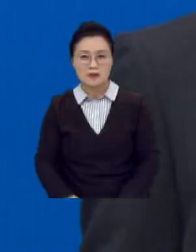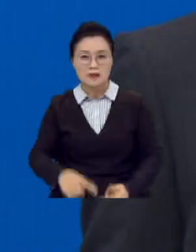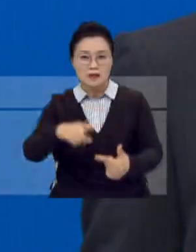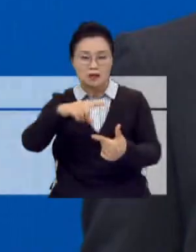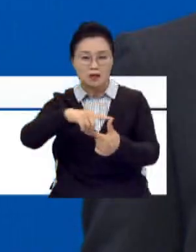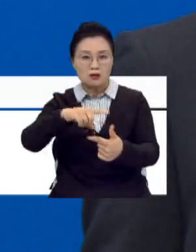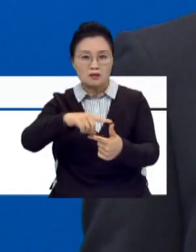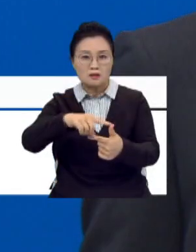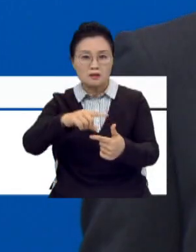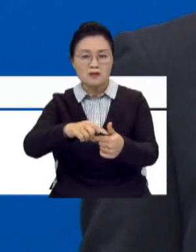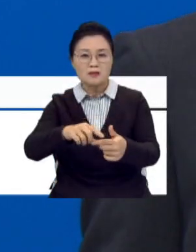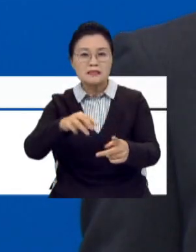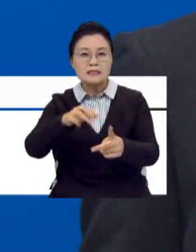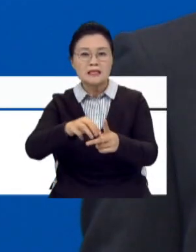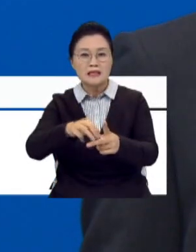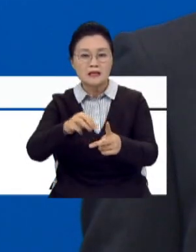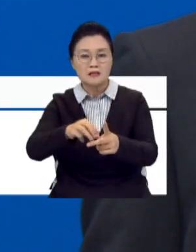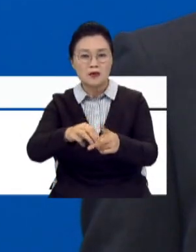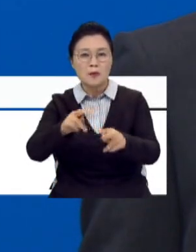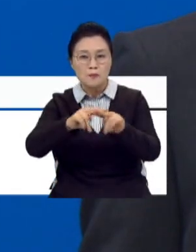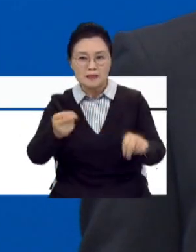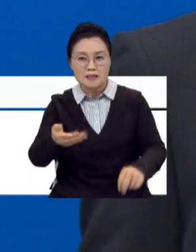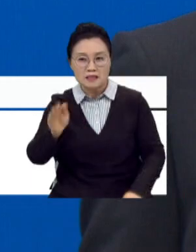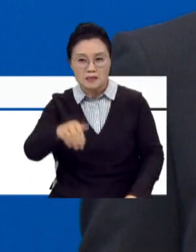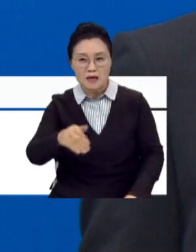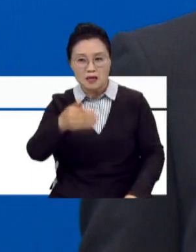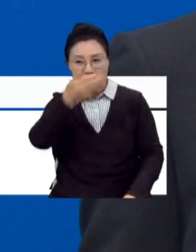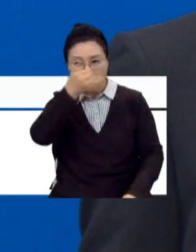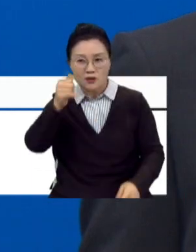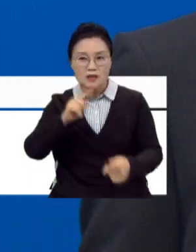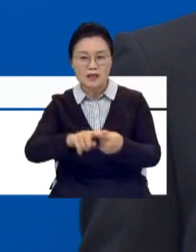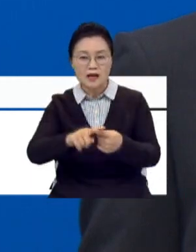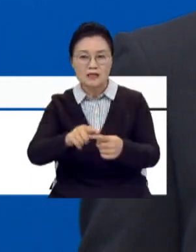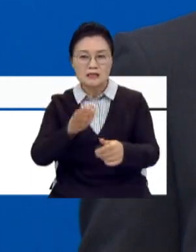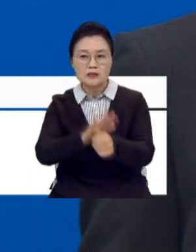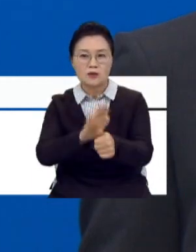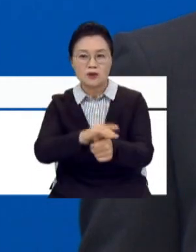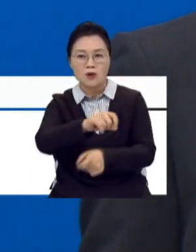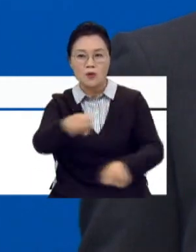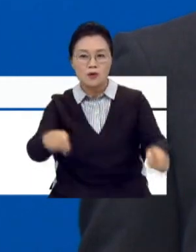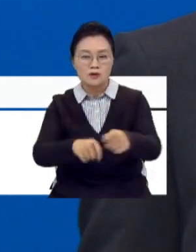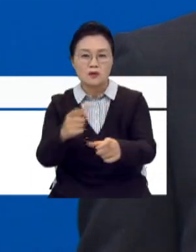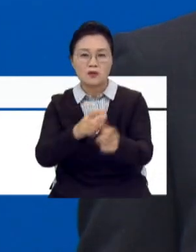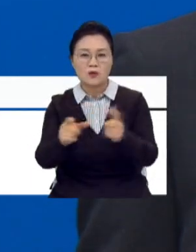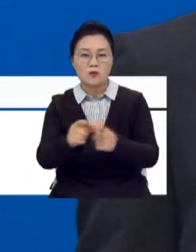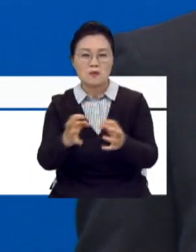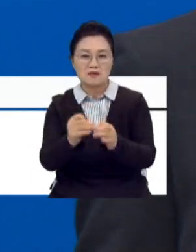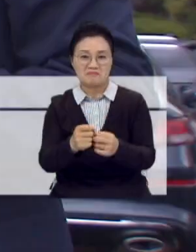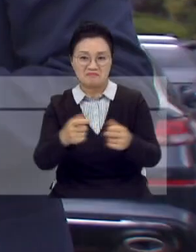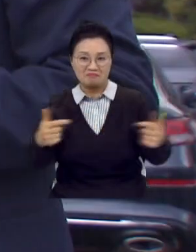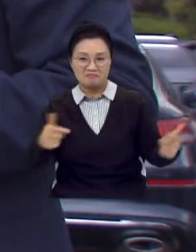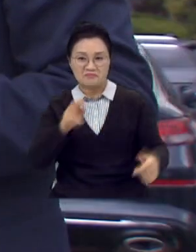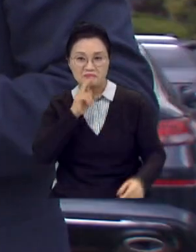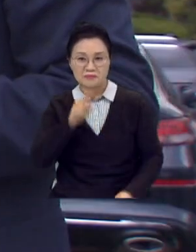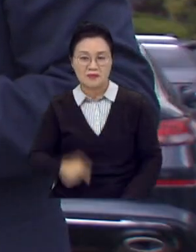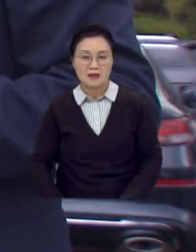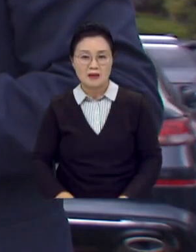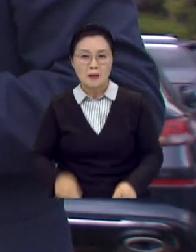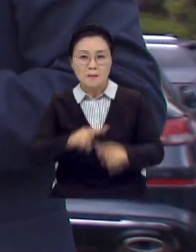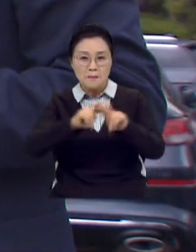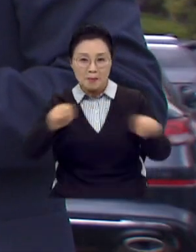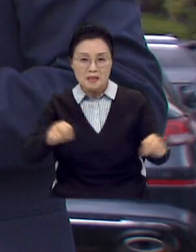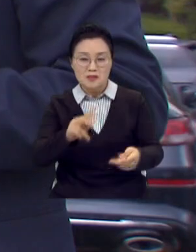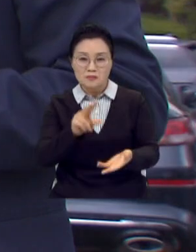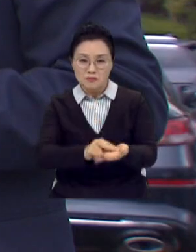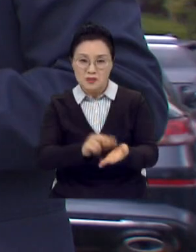경남 청년센터는 폐지되지만 청년의 대한 지원은 오히려 더욱 강화될 것입니다 폐지